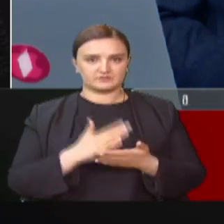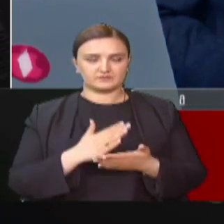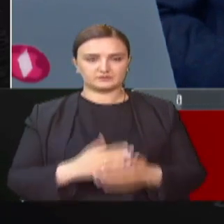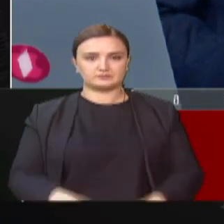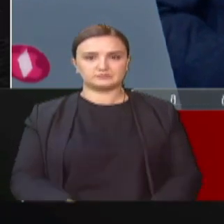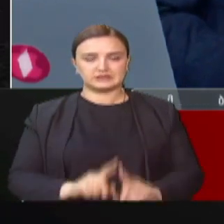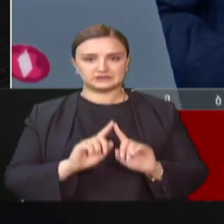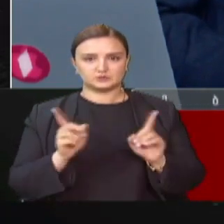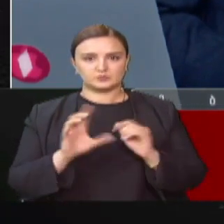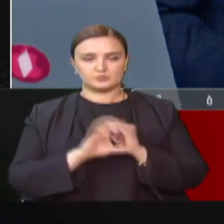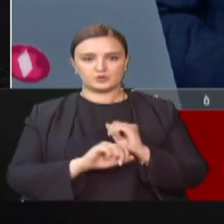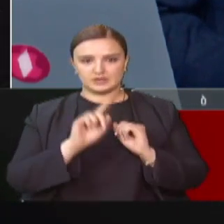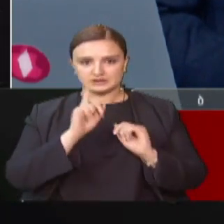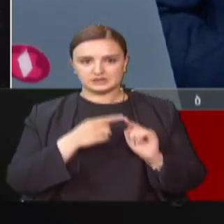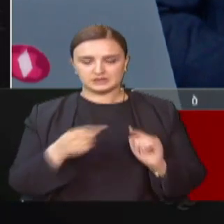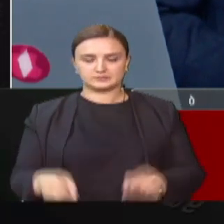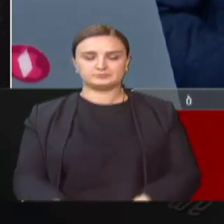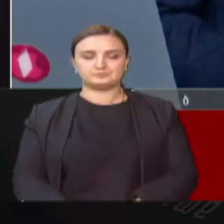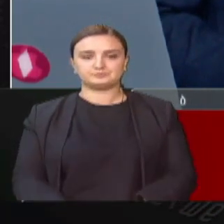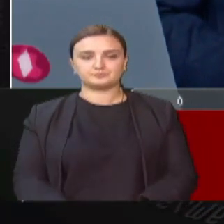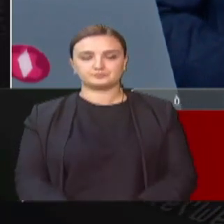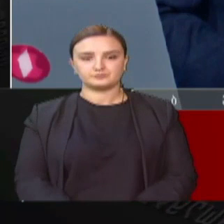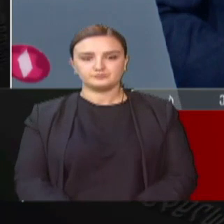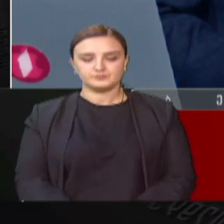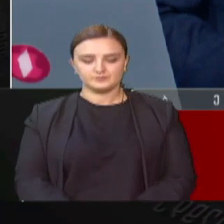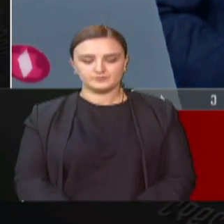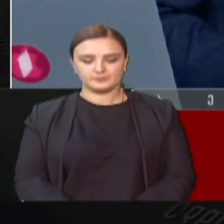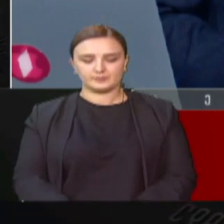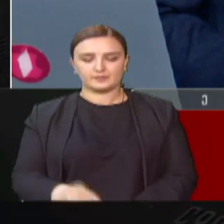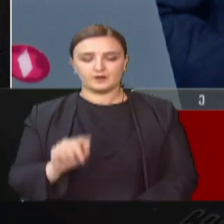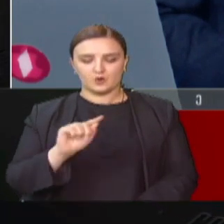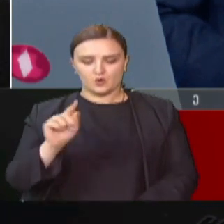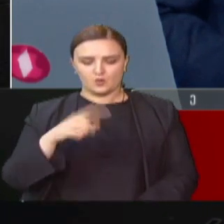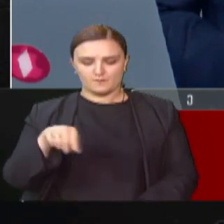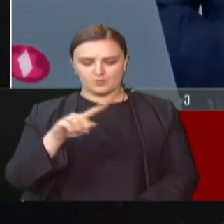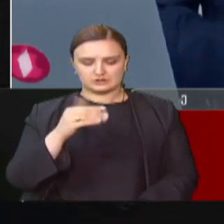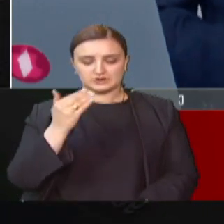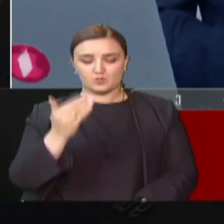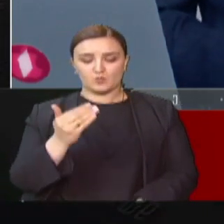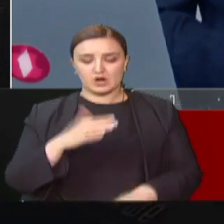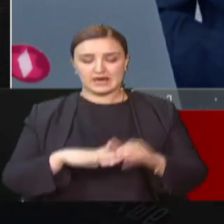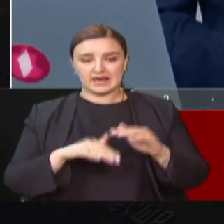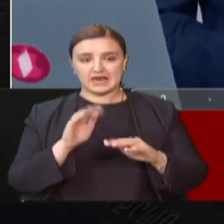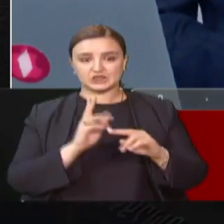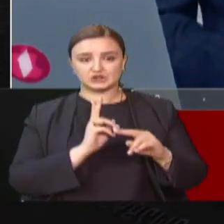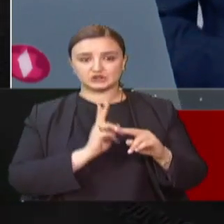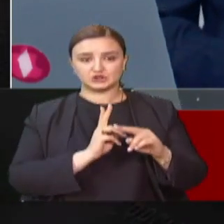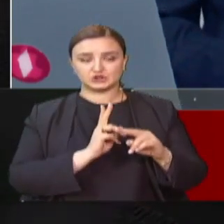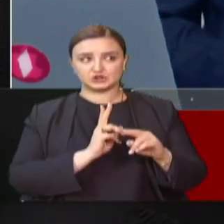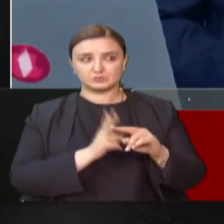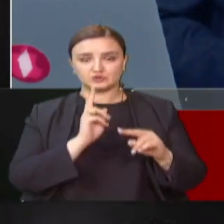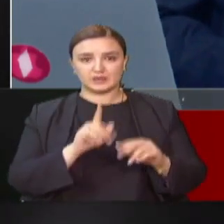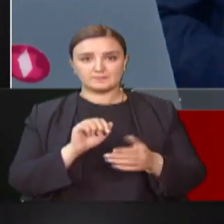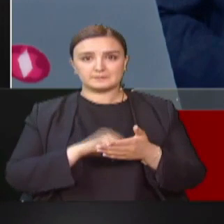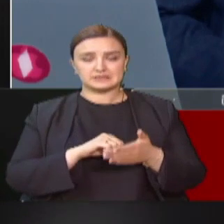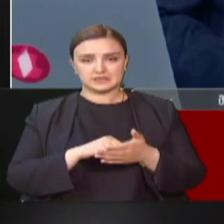ქვეყანაში. განსაკუთრებით ბოლო ერთ წელს. ბატონო ერაკლი, ოპოზიციის მხრიდან ევროინტეგრაციის პროცესისადმი ხელისშემშელ ფაქტორად დასახელდა ასევე